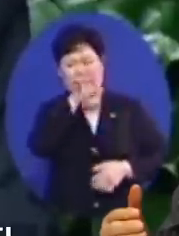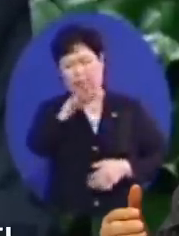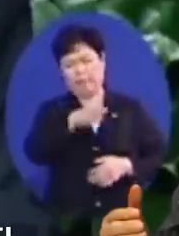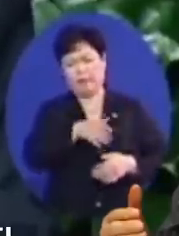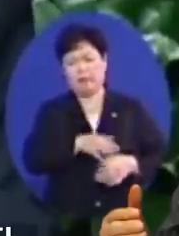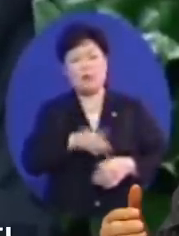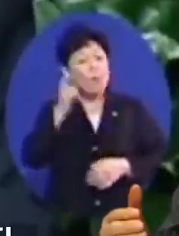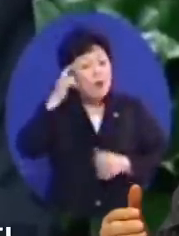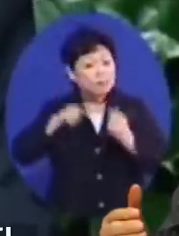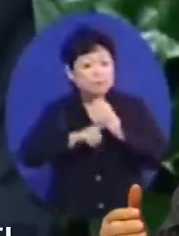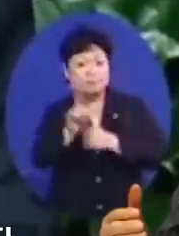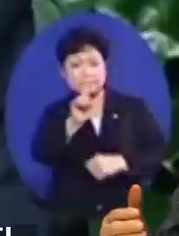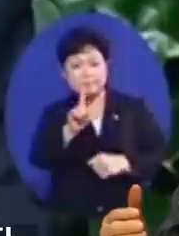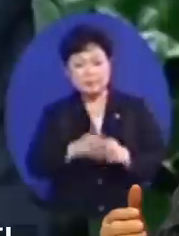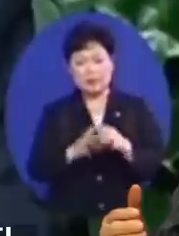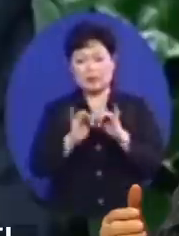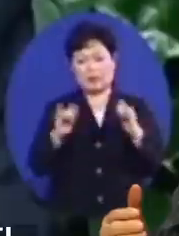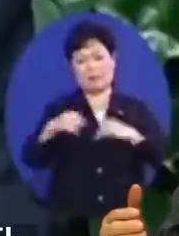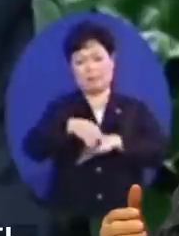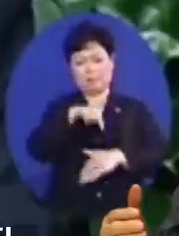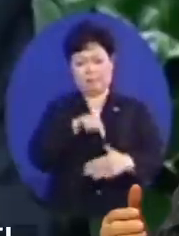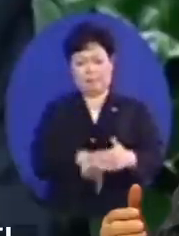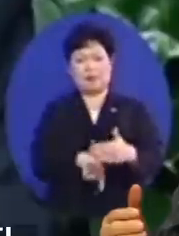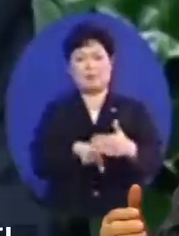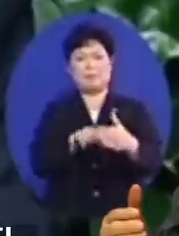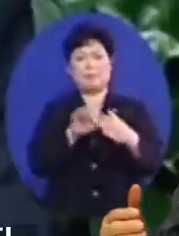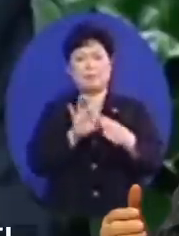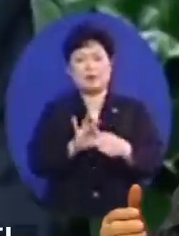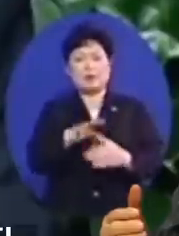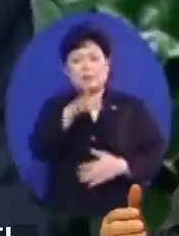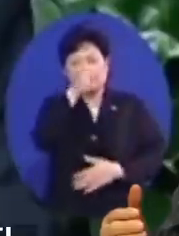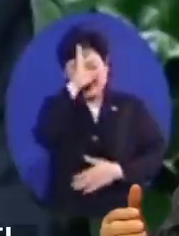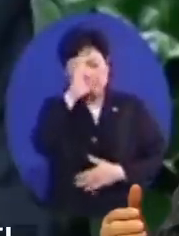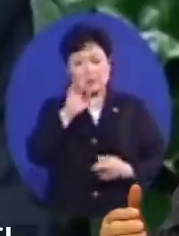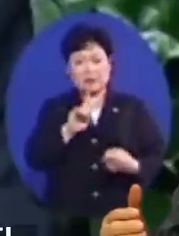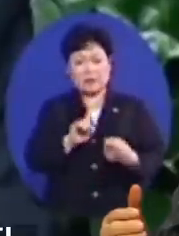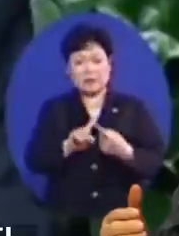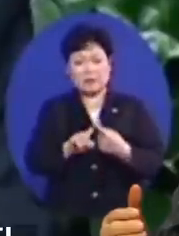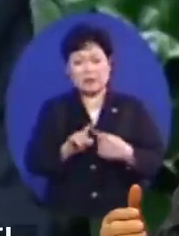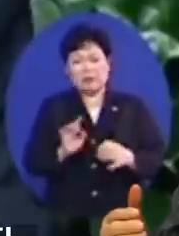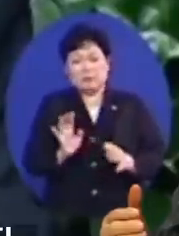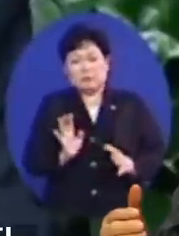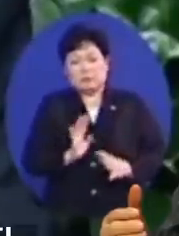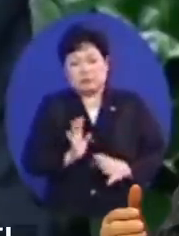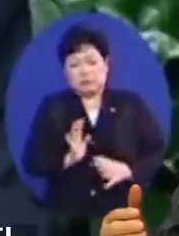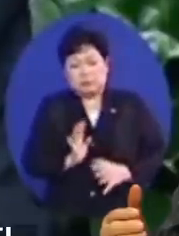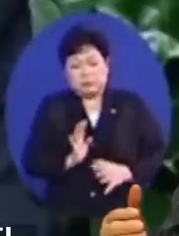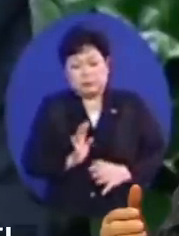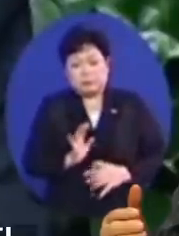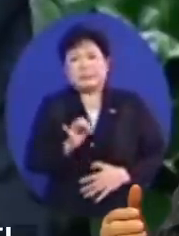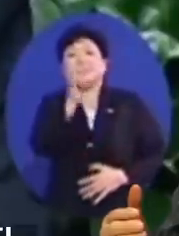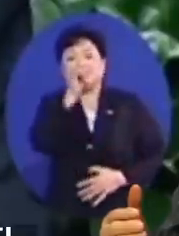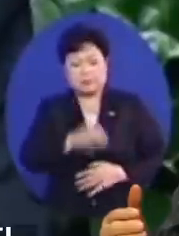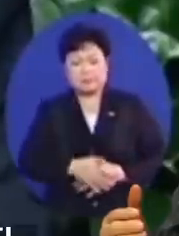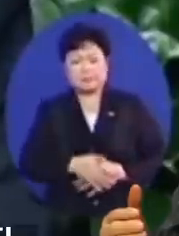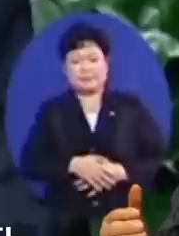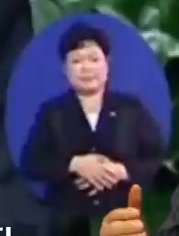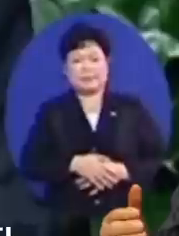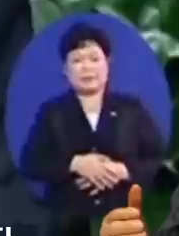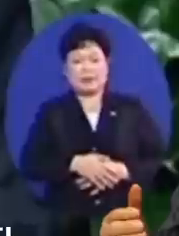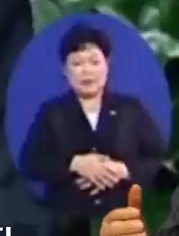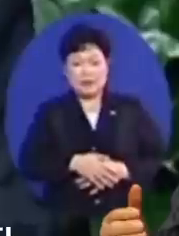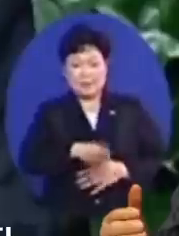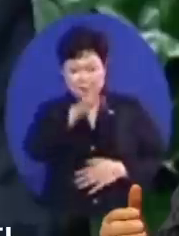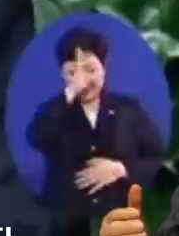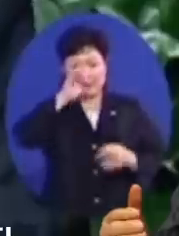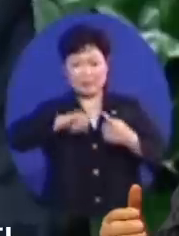그것은 왜냐하면 사람들이 마음에 병에 대해 공포심을 가지고 있기 때문에 그런 것입니다. 병에 대한